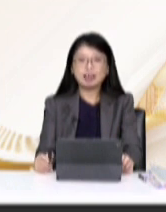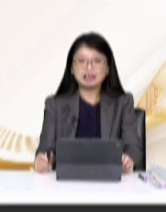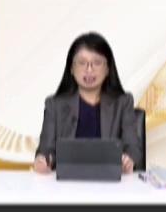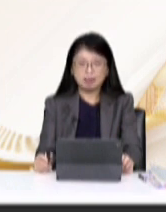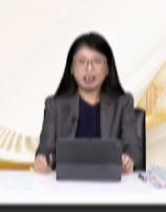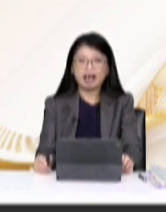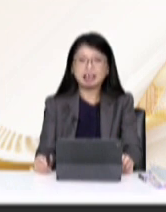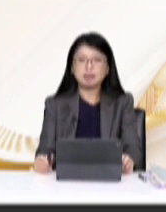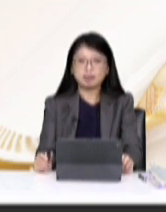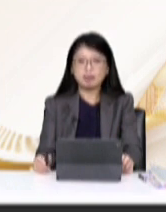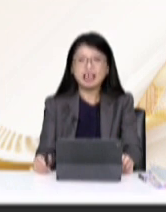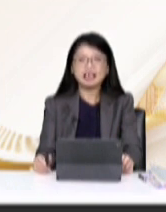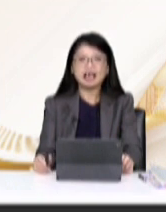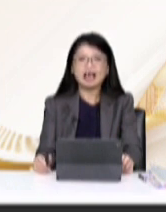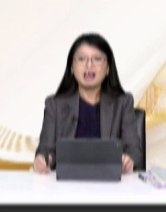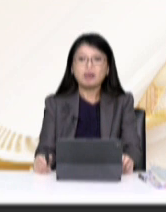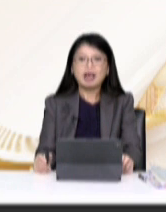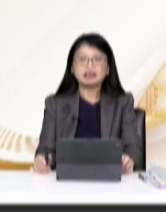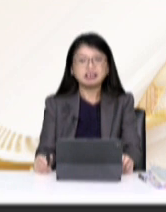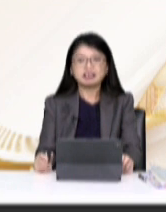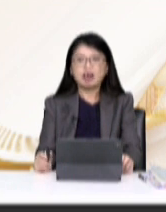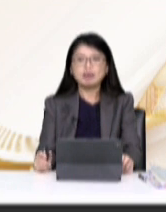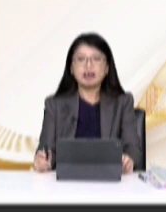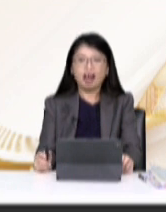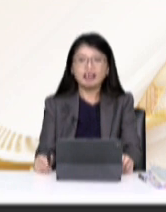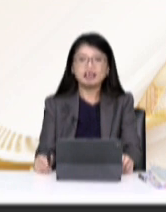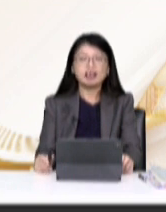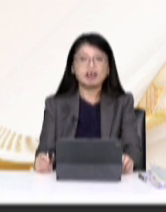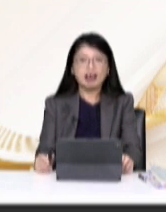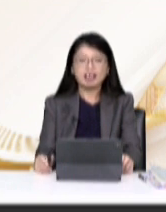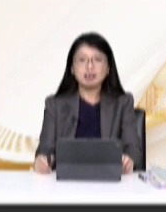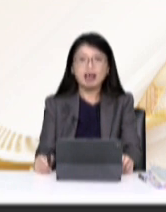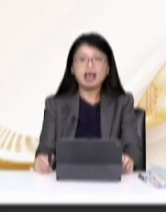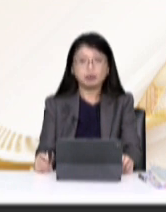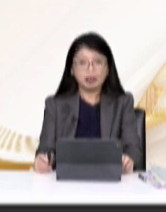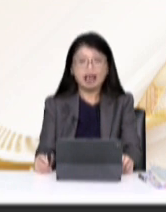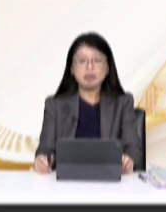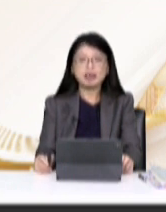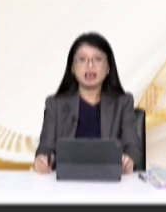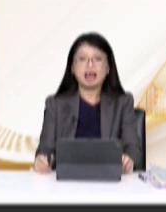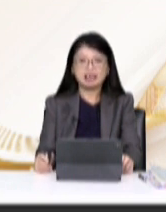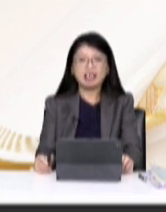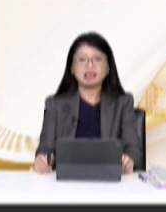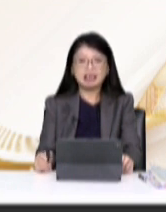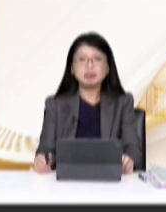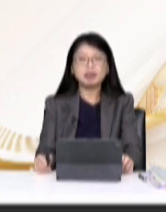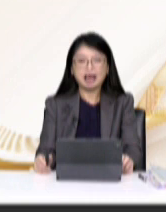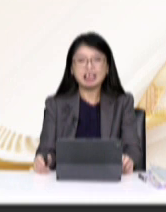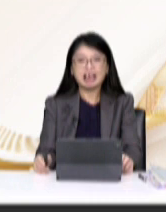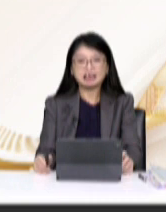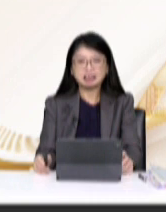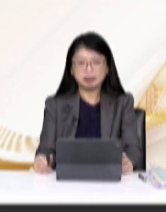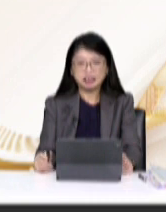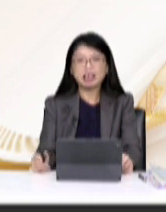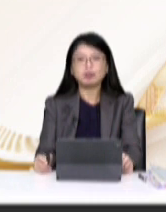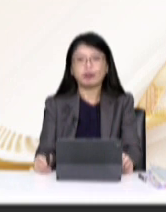แบบการจัดทำรายงานการปรับเป็นวินัยนะคะว่าท่านจะทำเป็นรายเดือนรายไตรมาสหรือว่ารายปีอันนี้ท่านมีอำนาจในการ